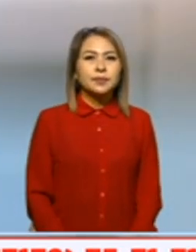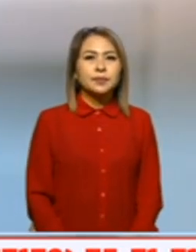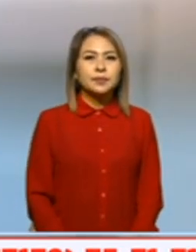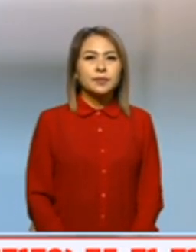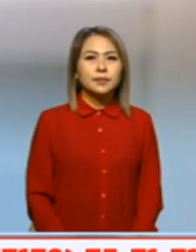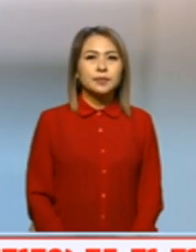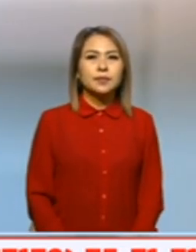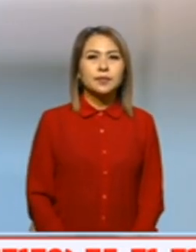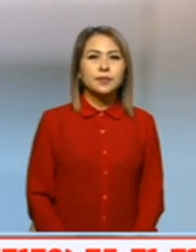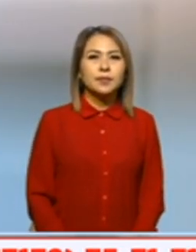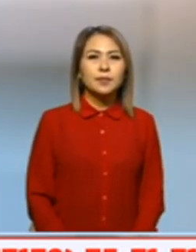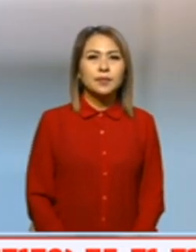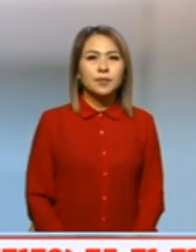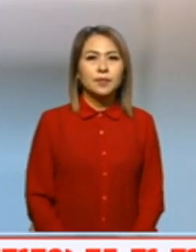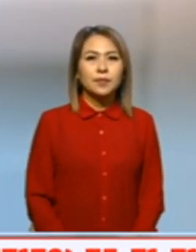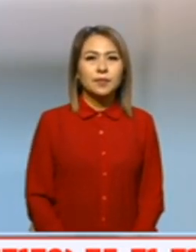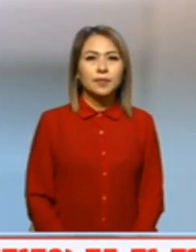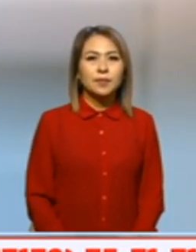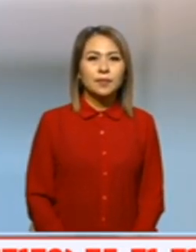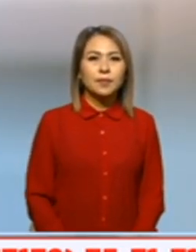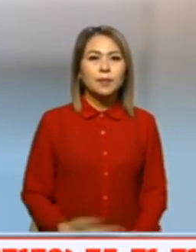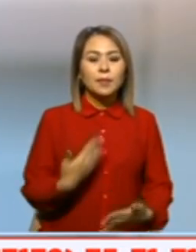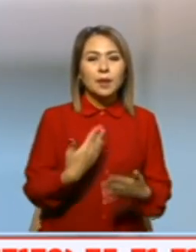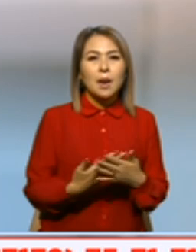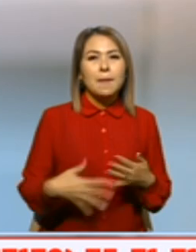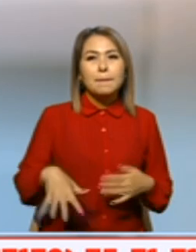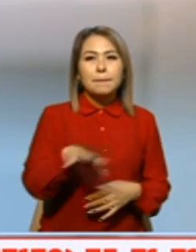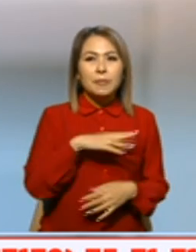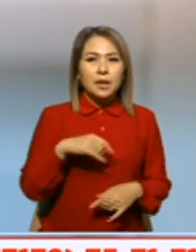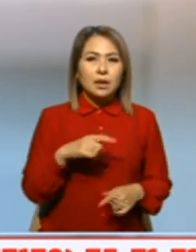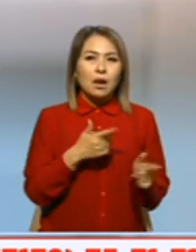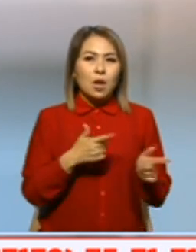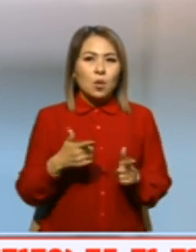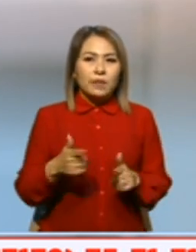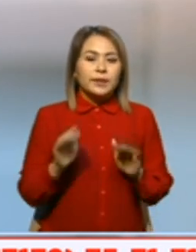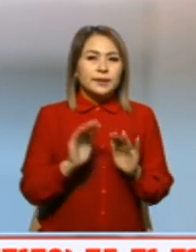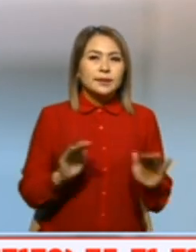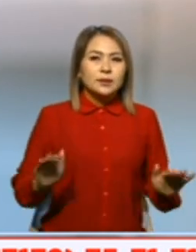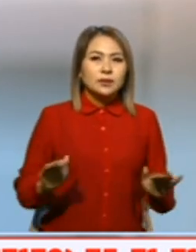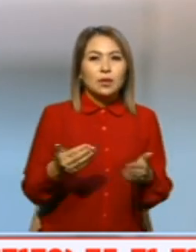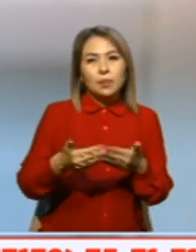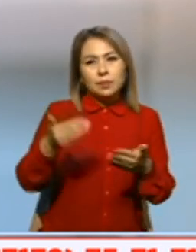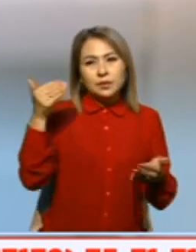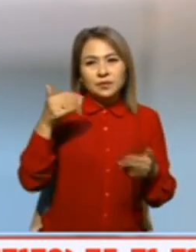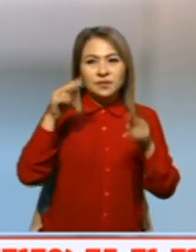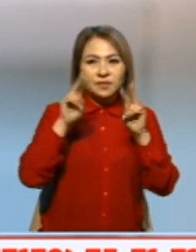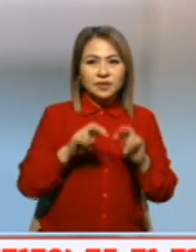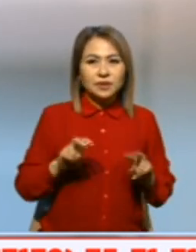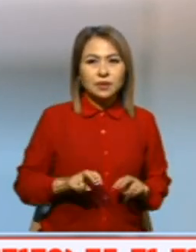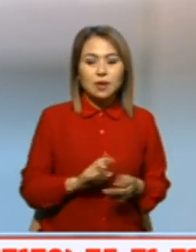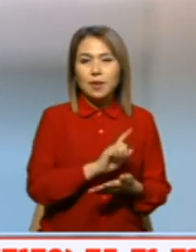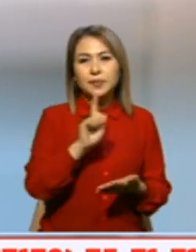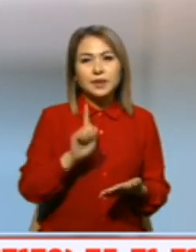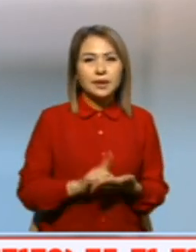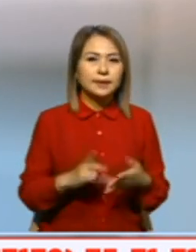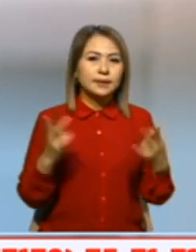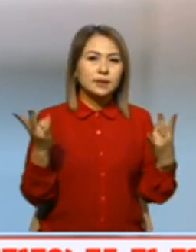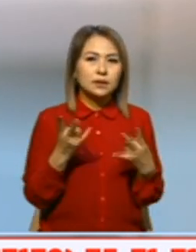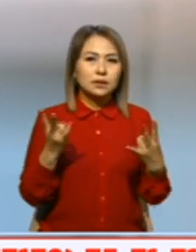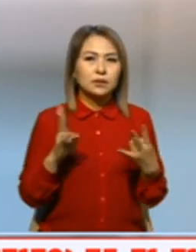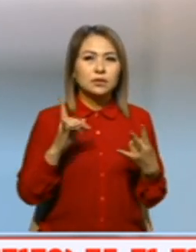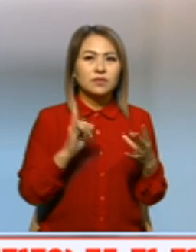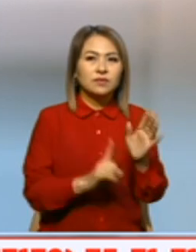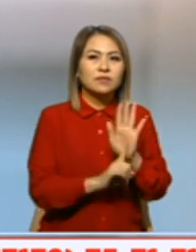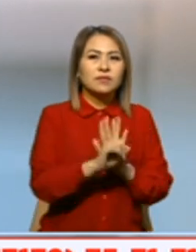Мы готовим детей перед садиком на проф. Балабақшаға мектепке барар алдында барлық бала медициналық тексеруден өтуі тиіс. Яғни бала